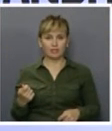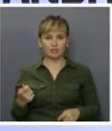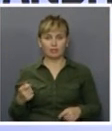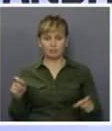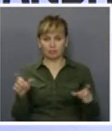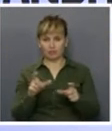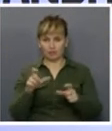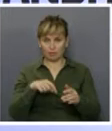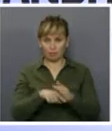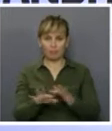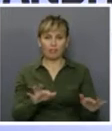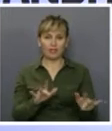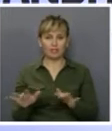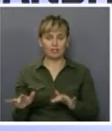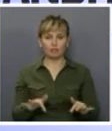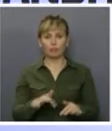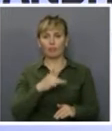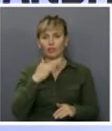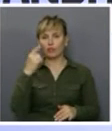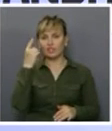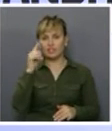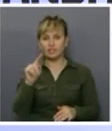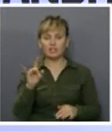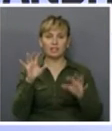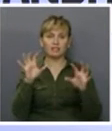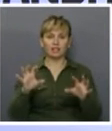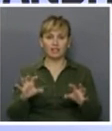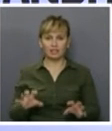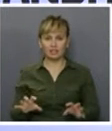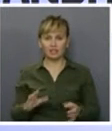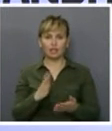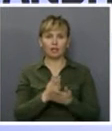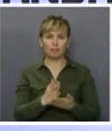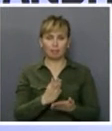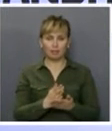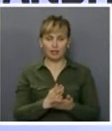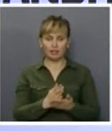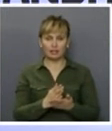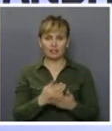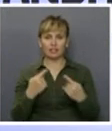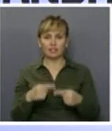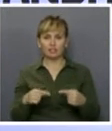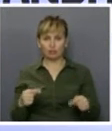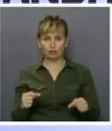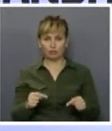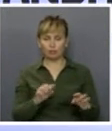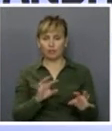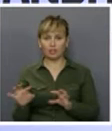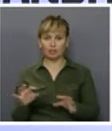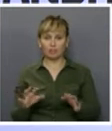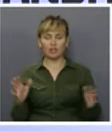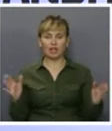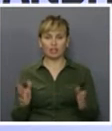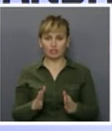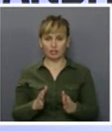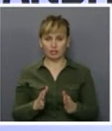торговому процессу. Как мы знаем, многие инициативы, в том числе законодательные, имеют некоторую подоплеку